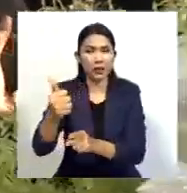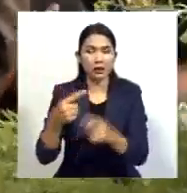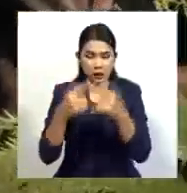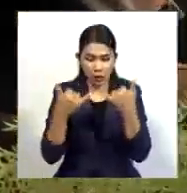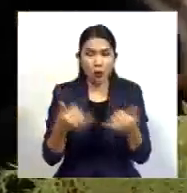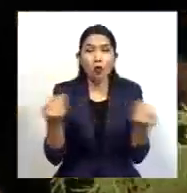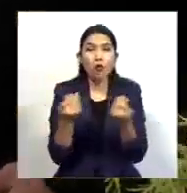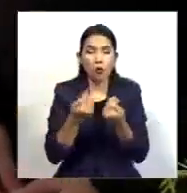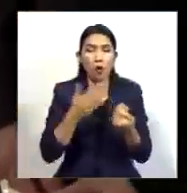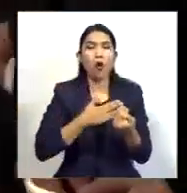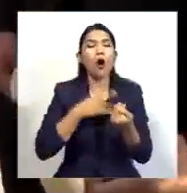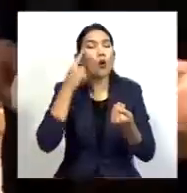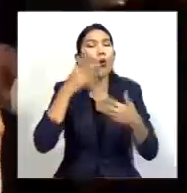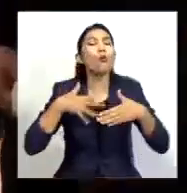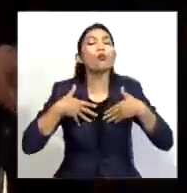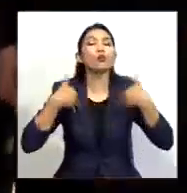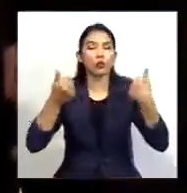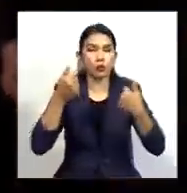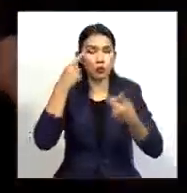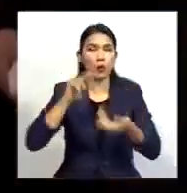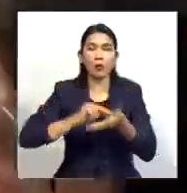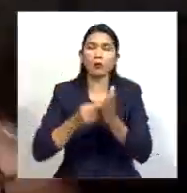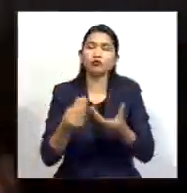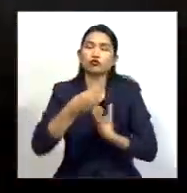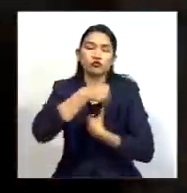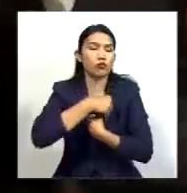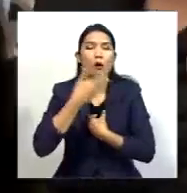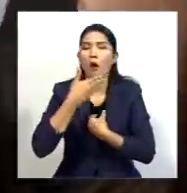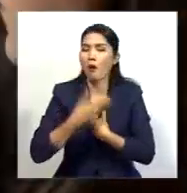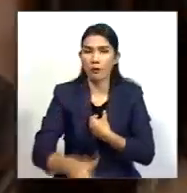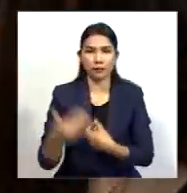ที่ดีเชื่อว่าน้องไททันจะยังอยู่ในใจของครอบครัวตลอดไปค่ะ